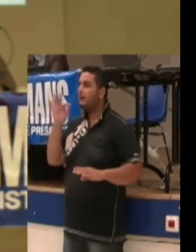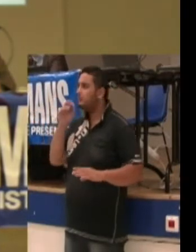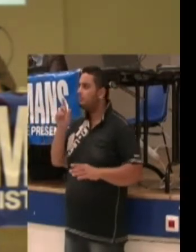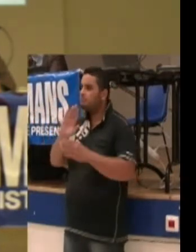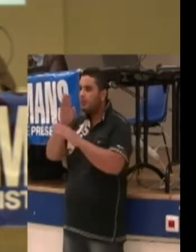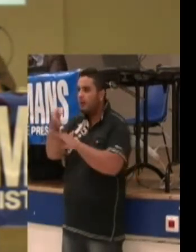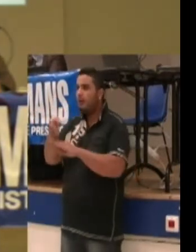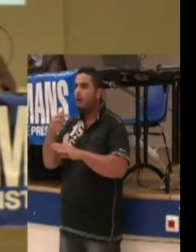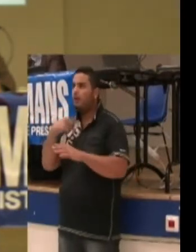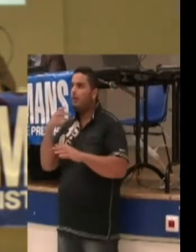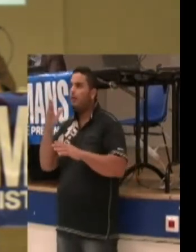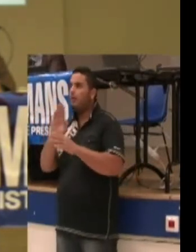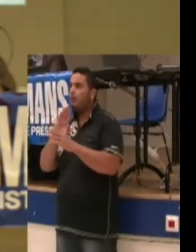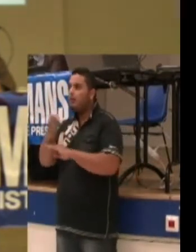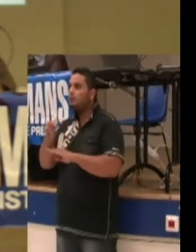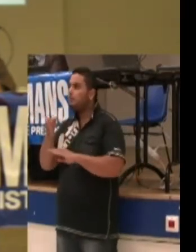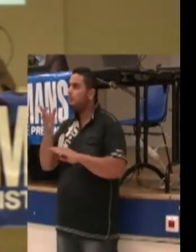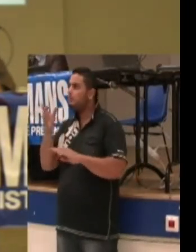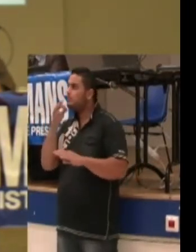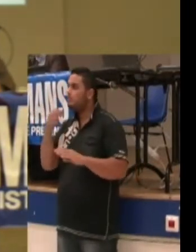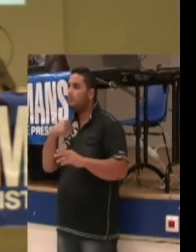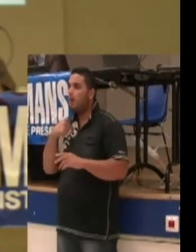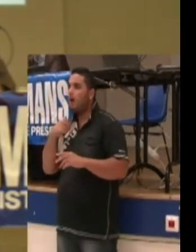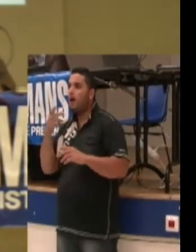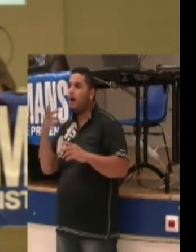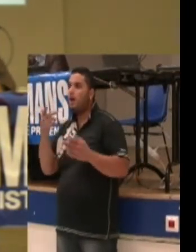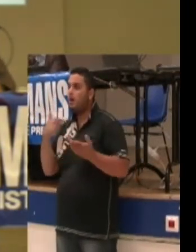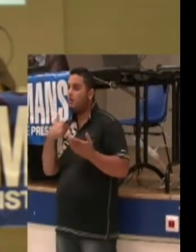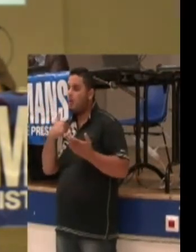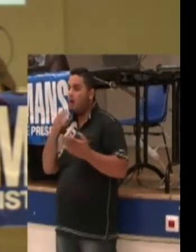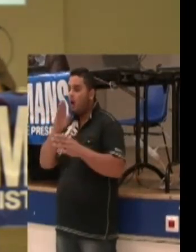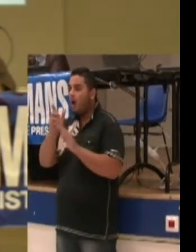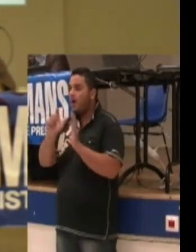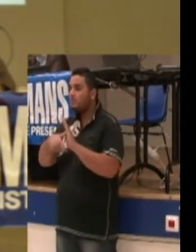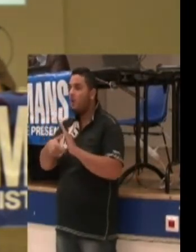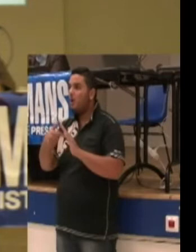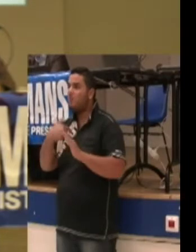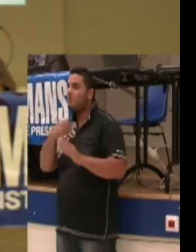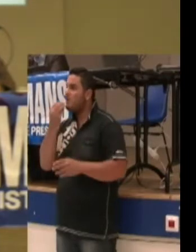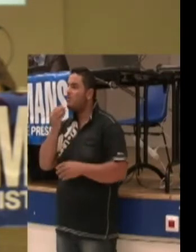je ne suis pas végétarien, je ne mange pas le haram. Dis-le, n'aie pas peur.